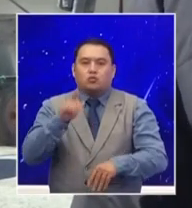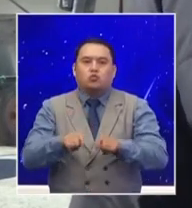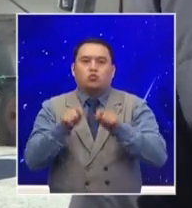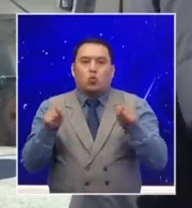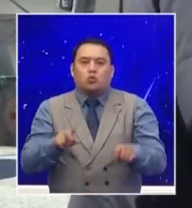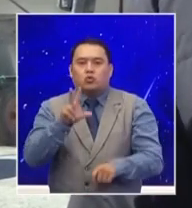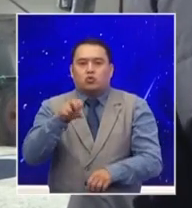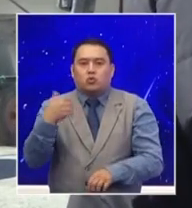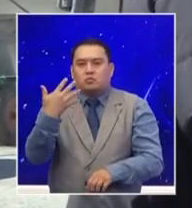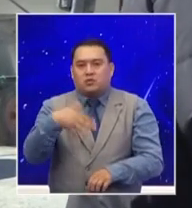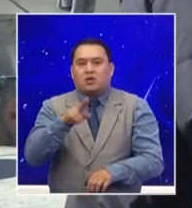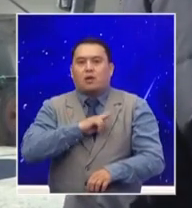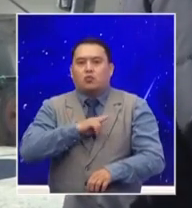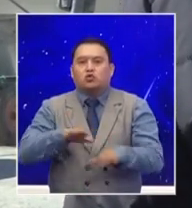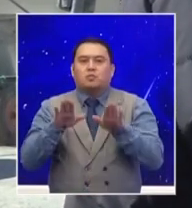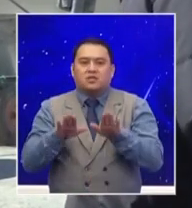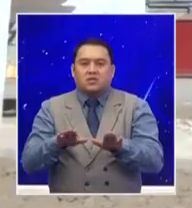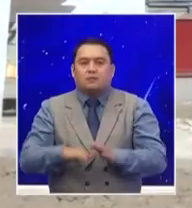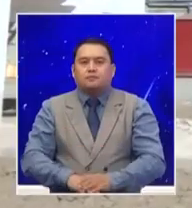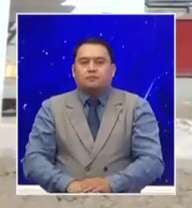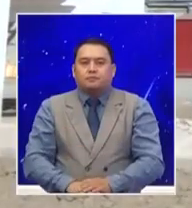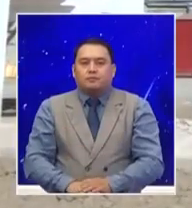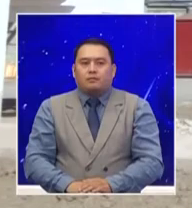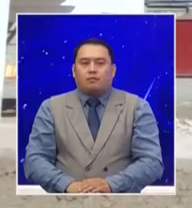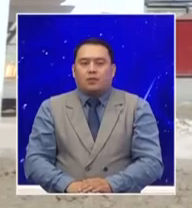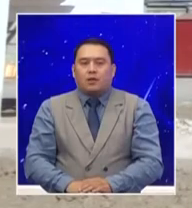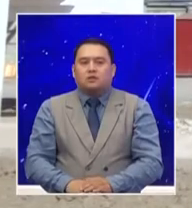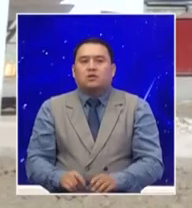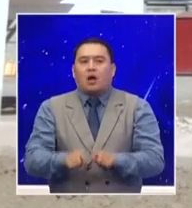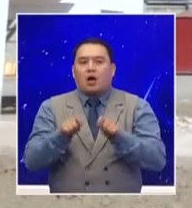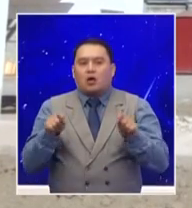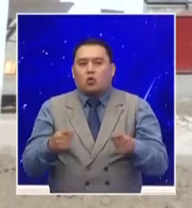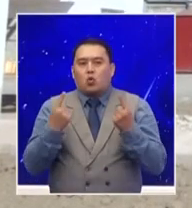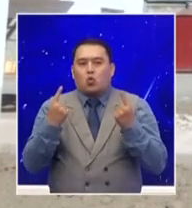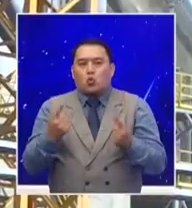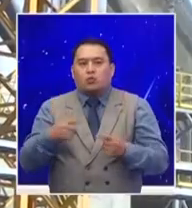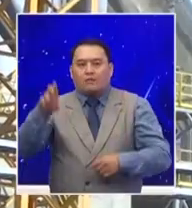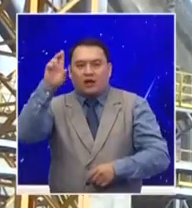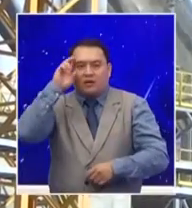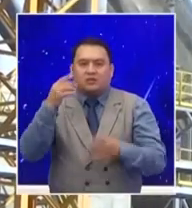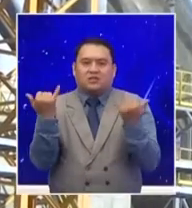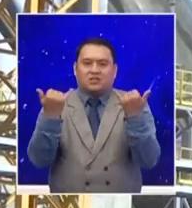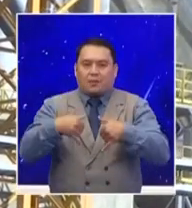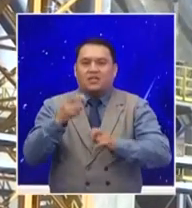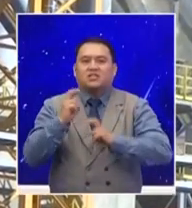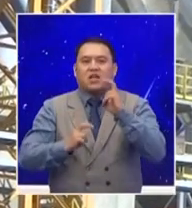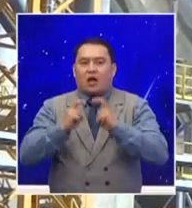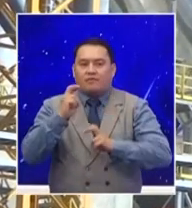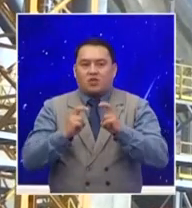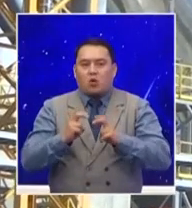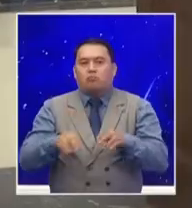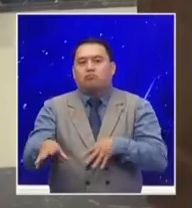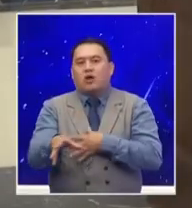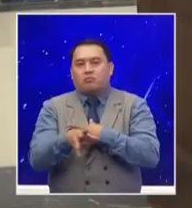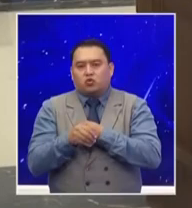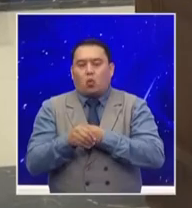порядка 350 рабочих мест. Уже в этом году состоится открытие крупнейшего в стране цементного завода. Этот объединенный